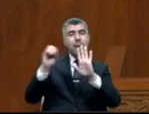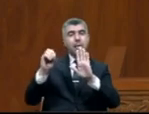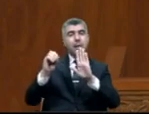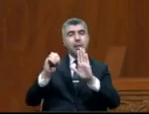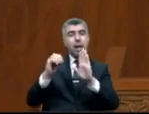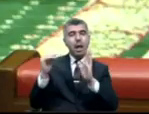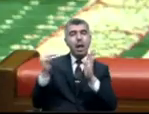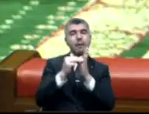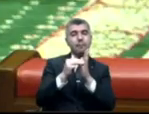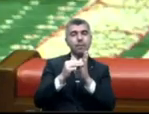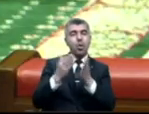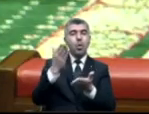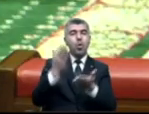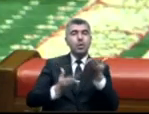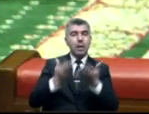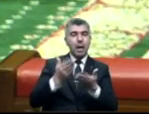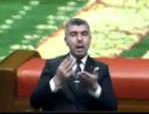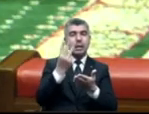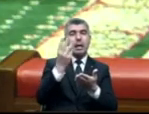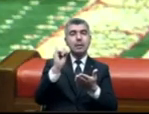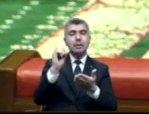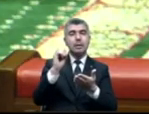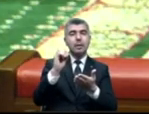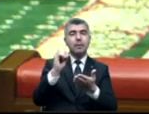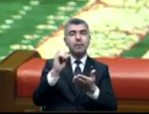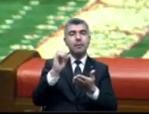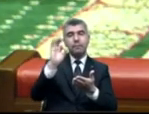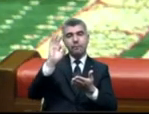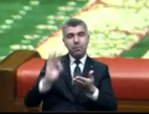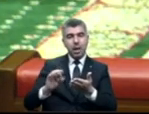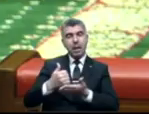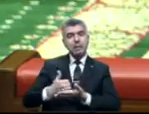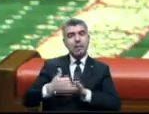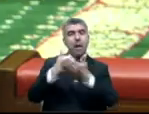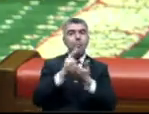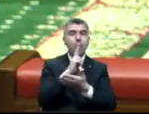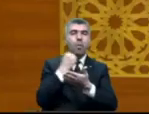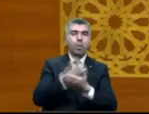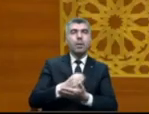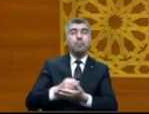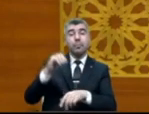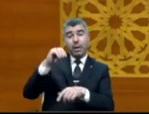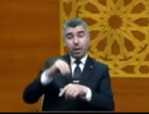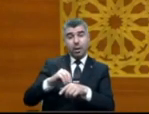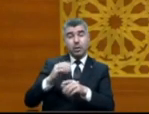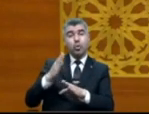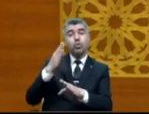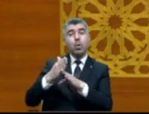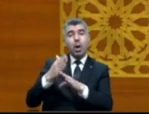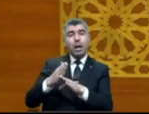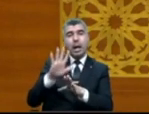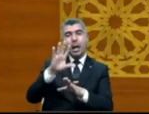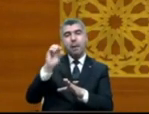بأثمنة موحدة مدعمة ب 30% من طرف الدولة. بذور الشمندر السكري كذلك لمساحة ديال